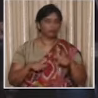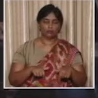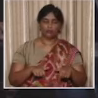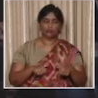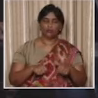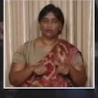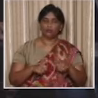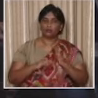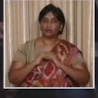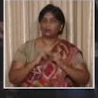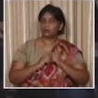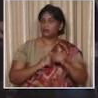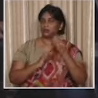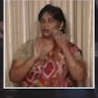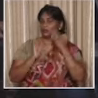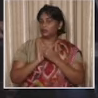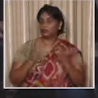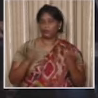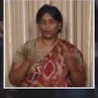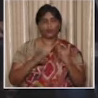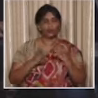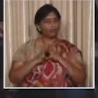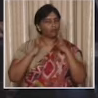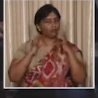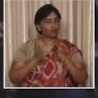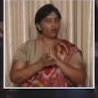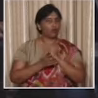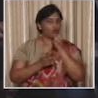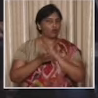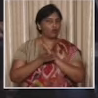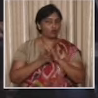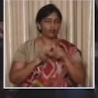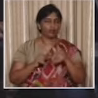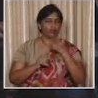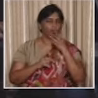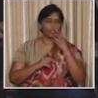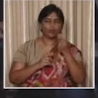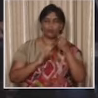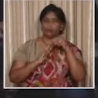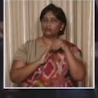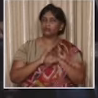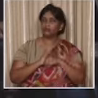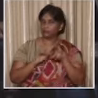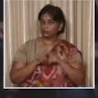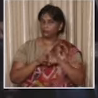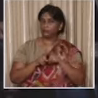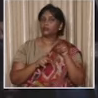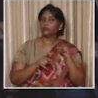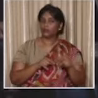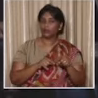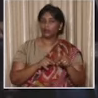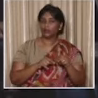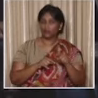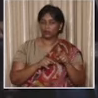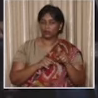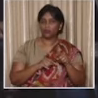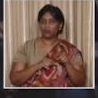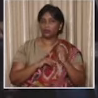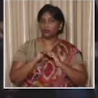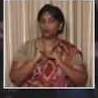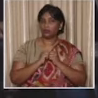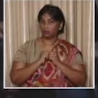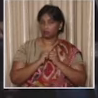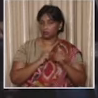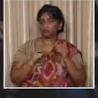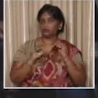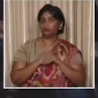ඒවා ක්‍රියාත්මක වෙන තත්ත්වෙට නැහැ. ඉතින් බොහෝ හෝටල් අද පුරුදු වෙලා තියෙනවා මේ ආර්ථික අවපත්‍යත් එක්ක ෆික්ස් ටර්ම් සිස්ටම් එකට